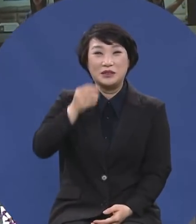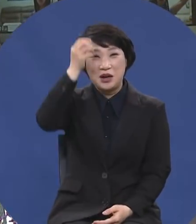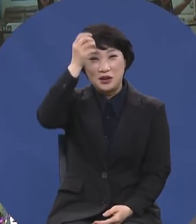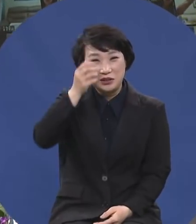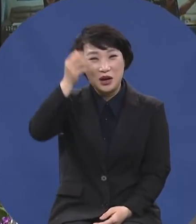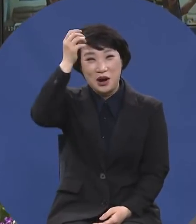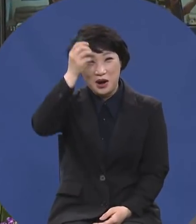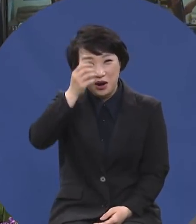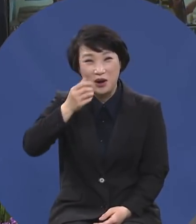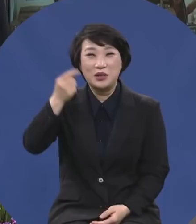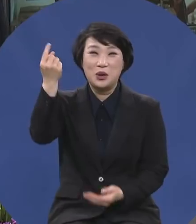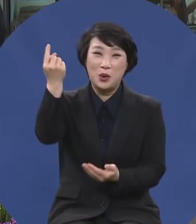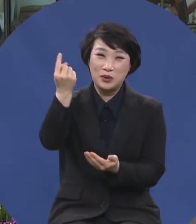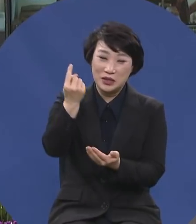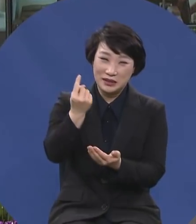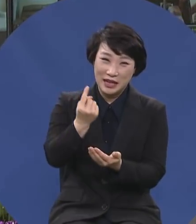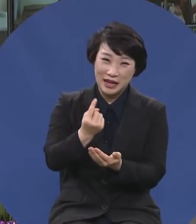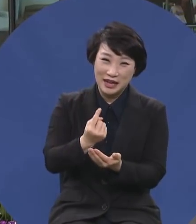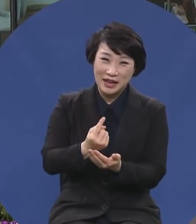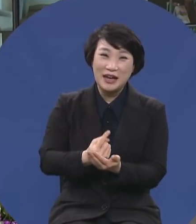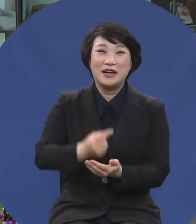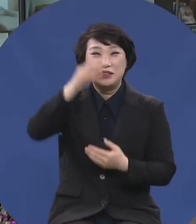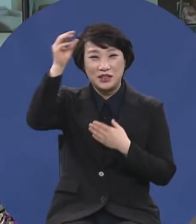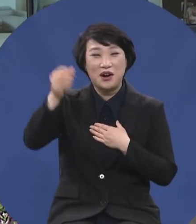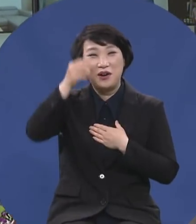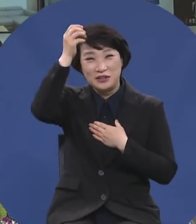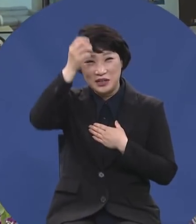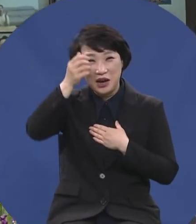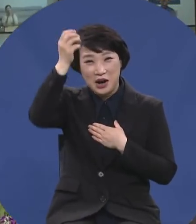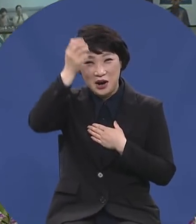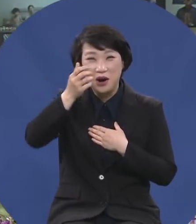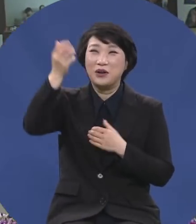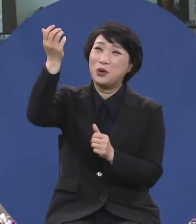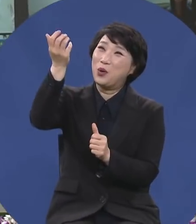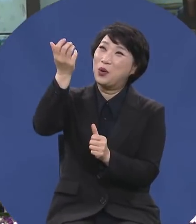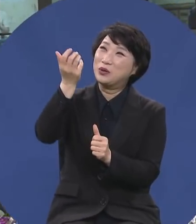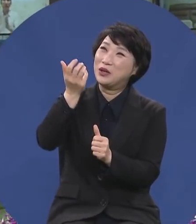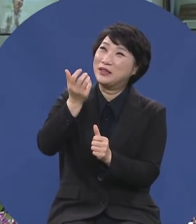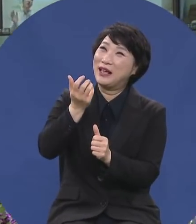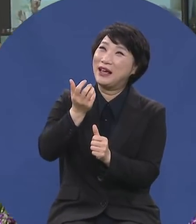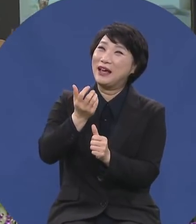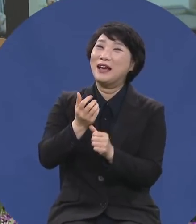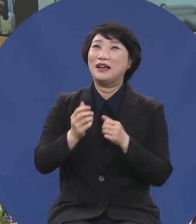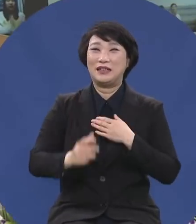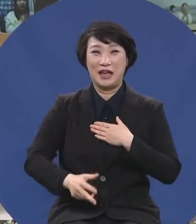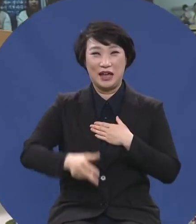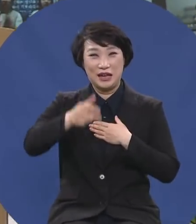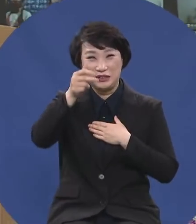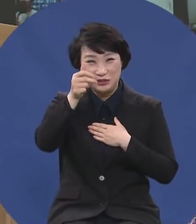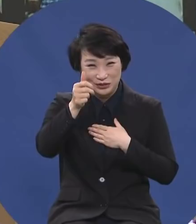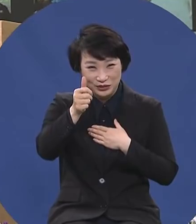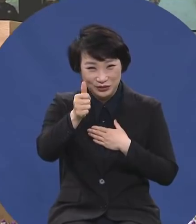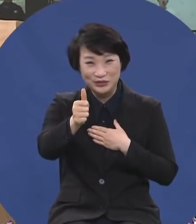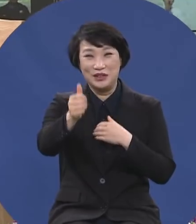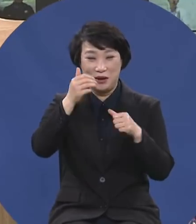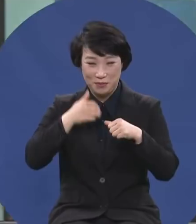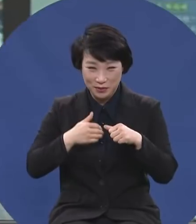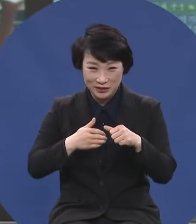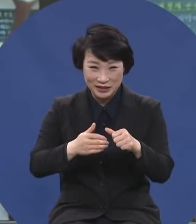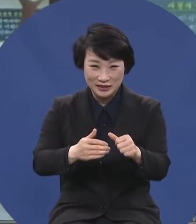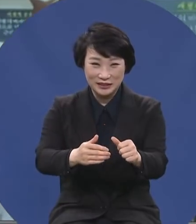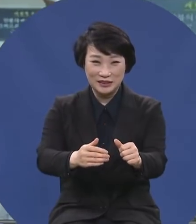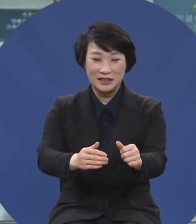오셨네. 성령이 오셨네. 성령이 오셨네. 내